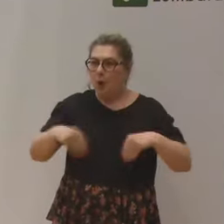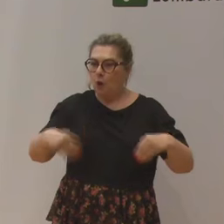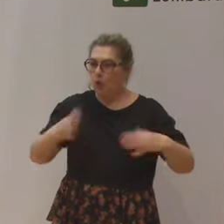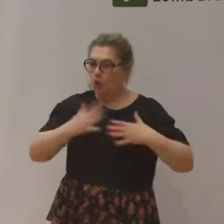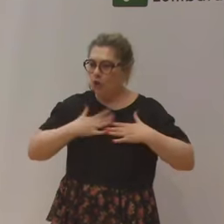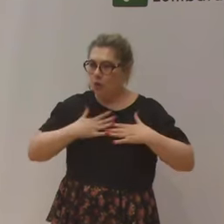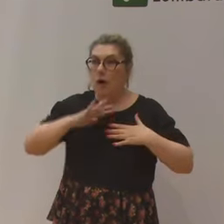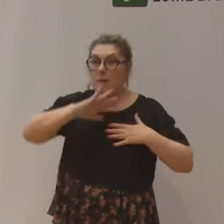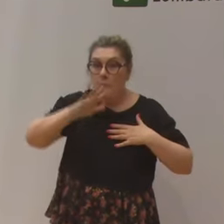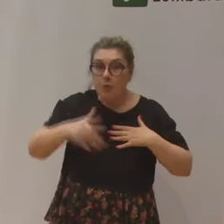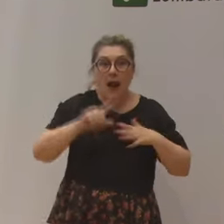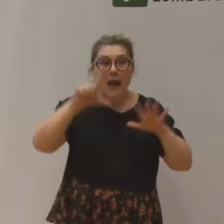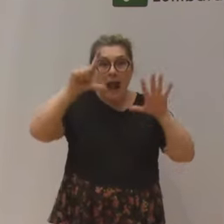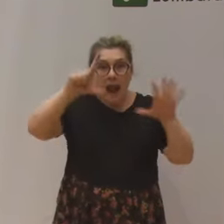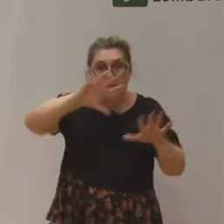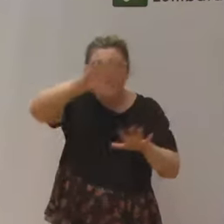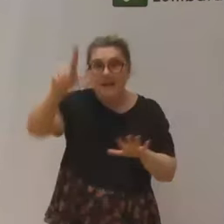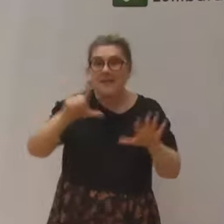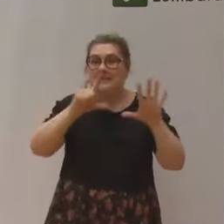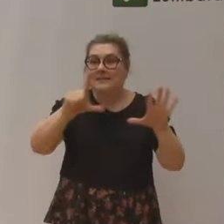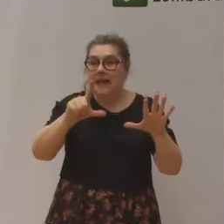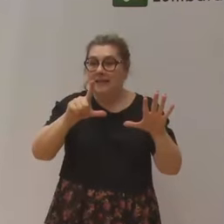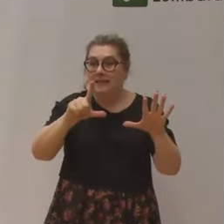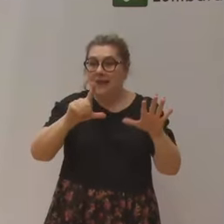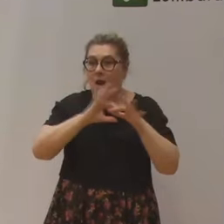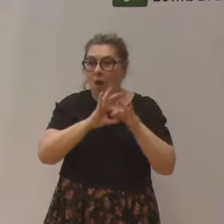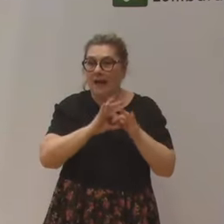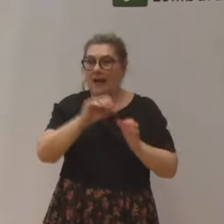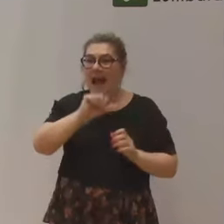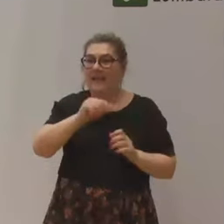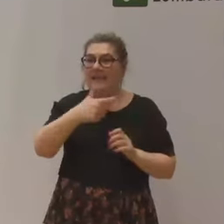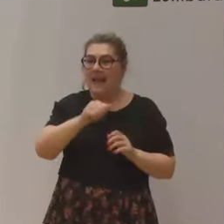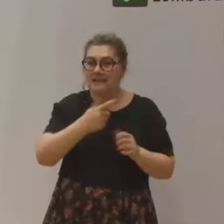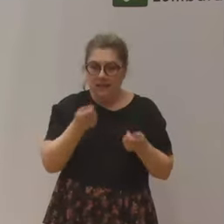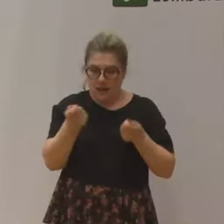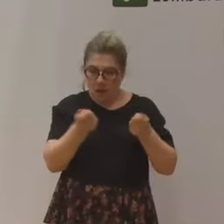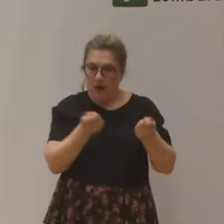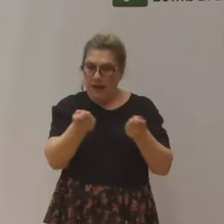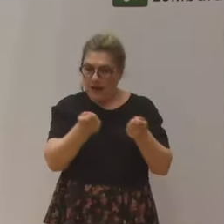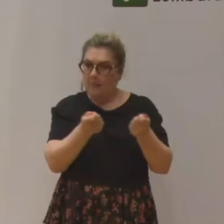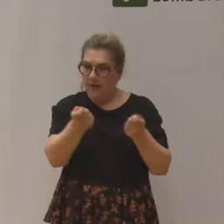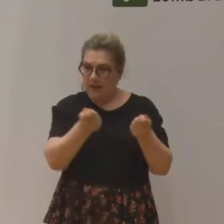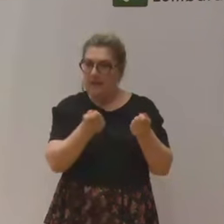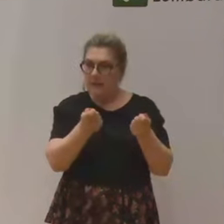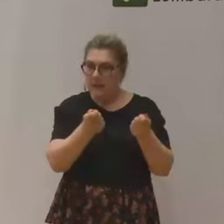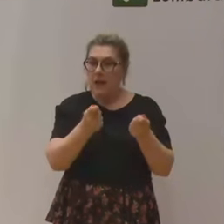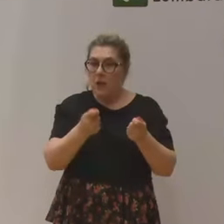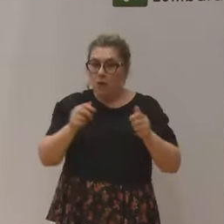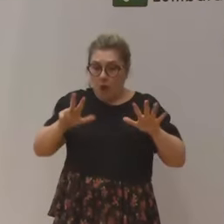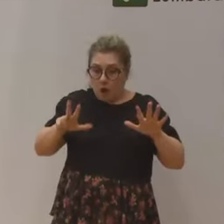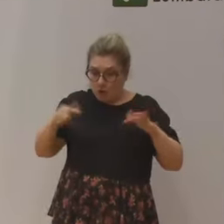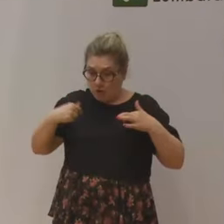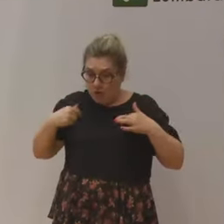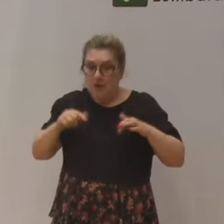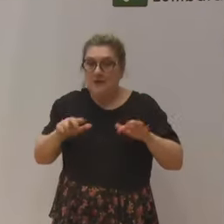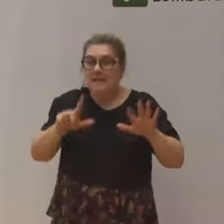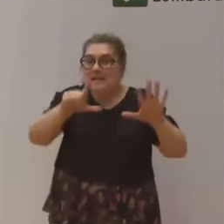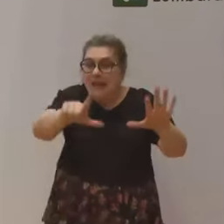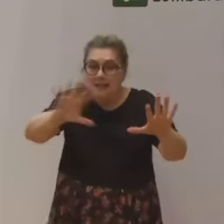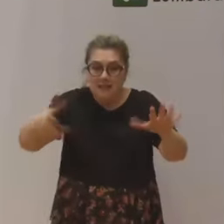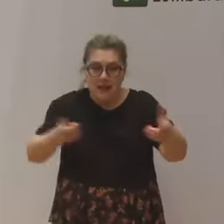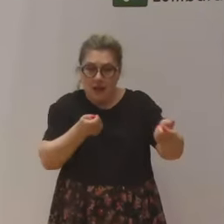sette nostre colleghe ATS, quindi noi abbiamo avuto il doppio ruolo di coordinamento e di una delle otto ATS, ma ovviamente, con